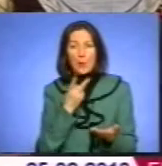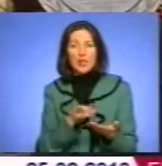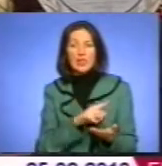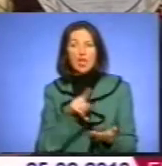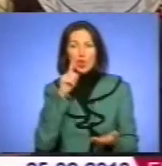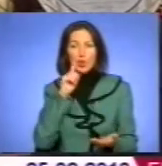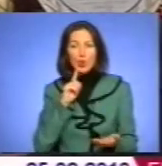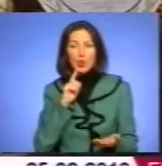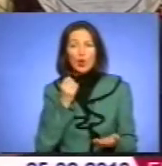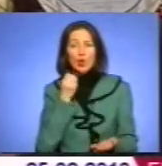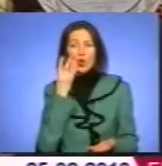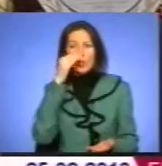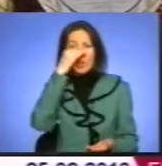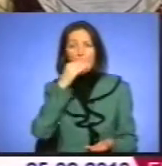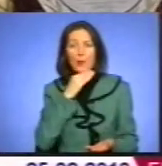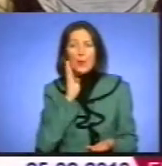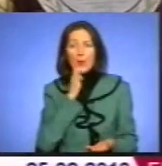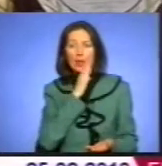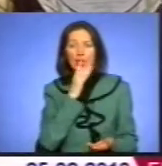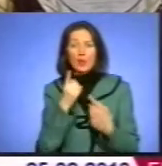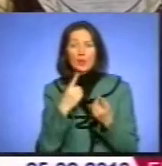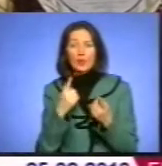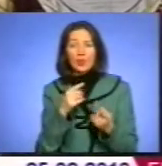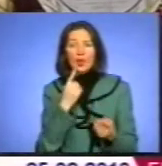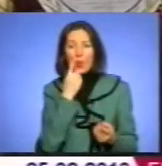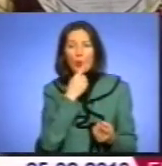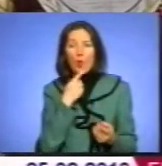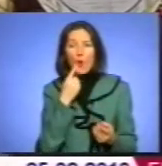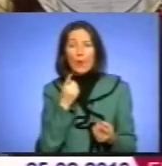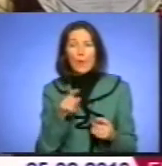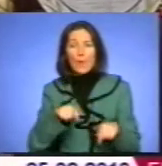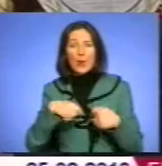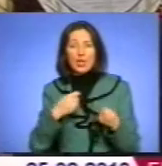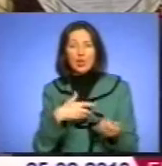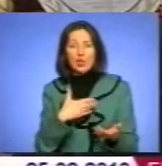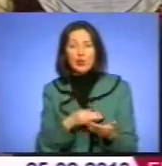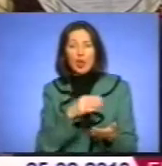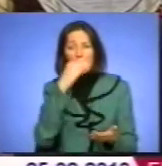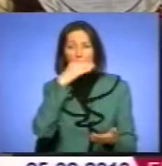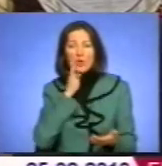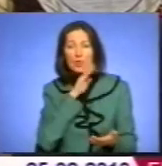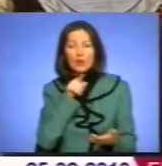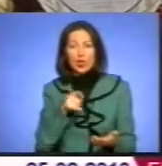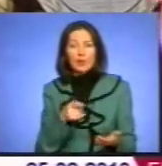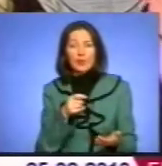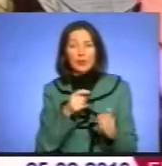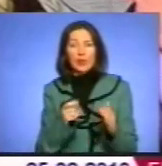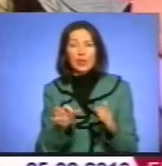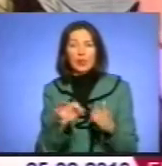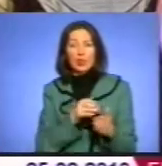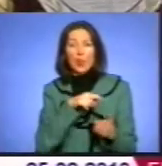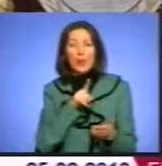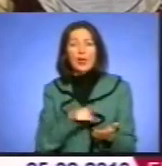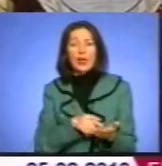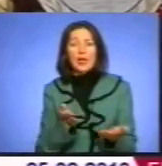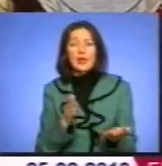От коли батьки ведуть мову про передачу своїх дітей сюди, зразу ставлять питання, а де діти будуть вчитись, а де діти будуть жити, а